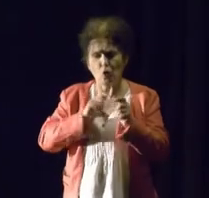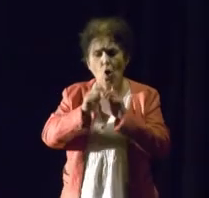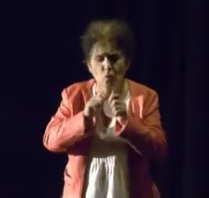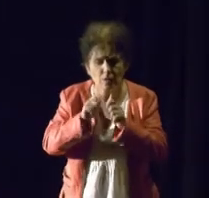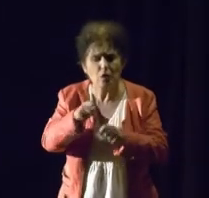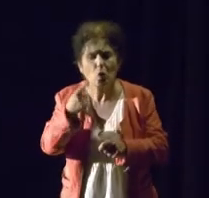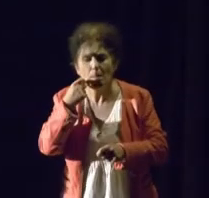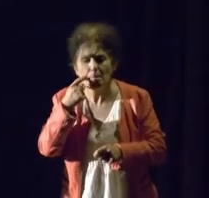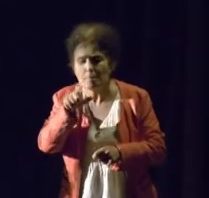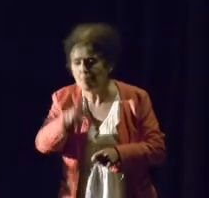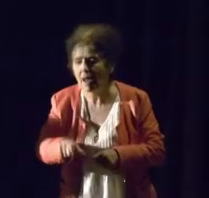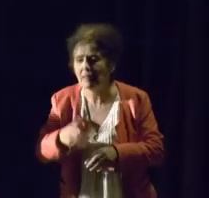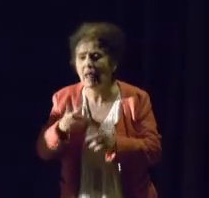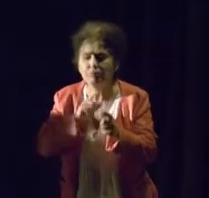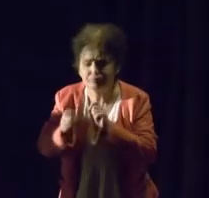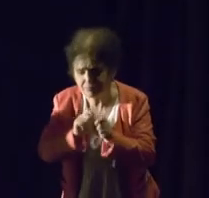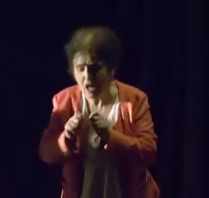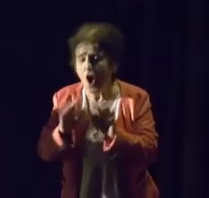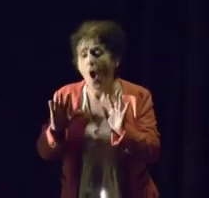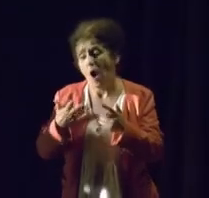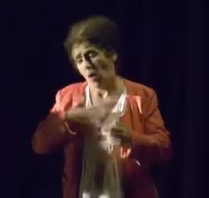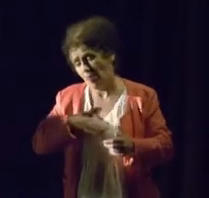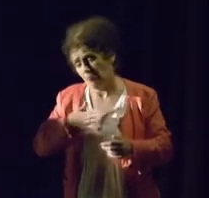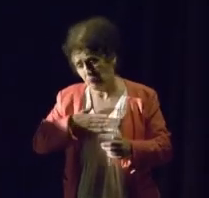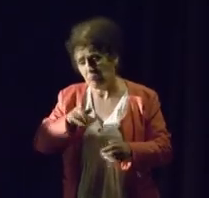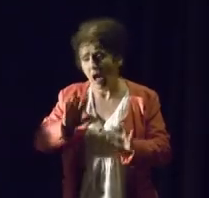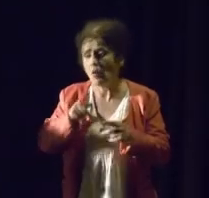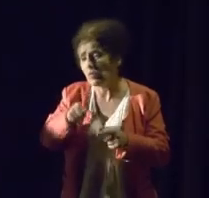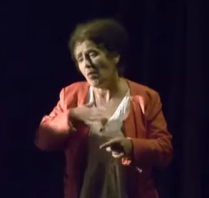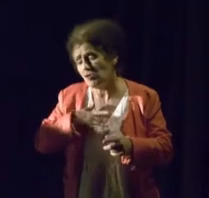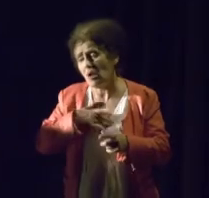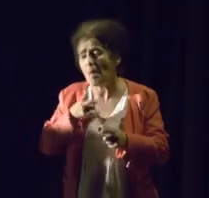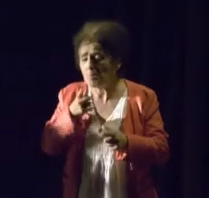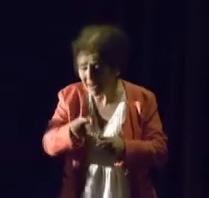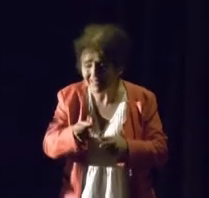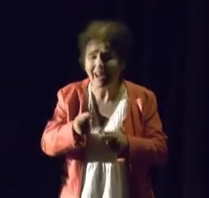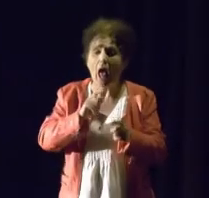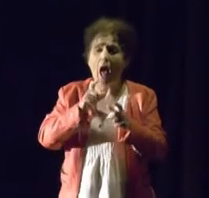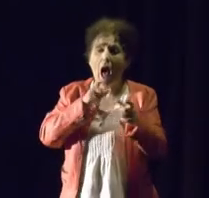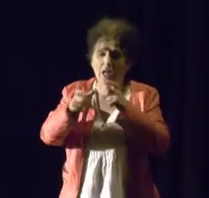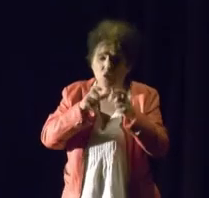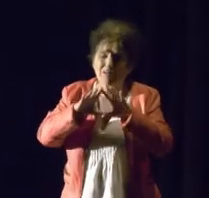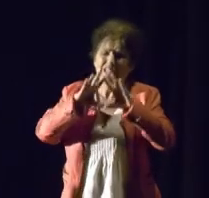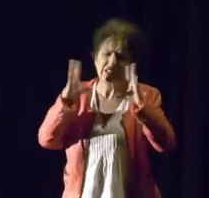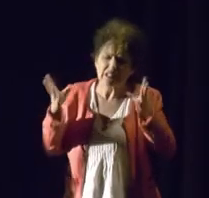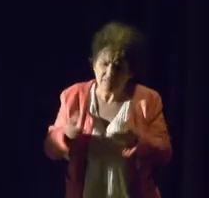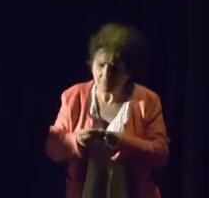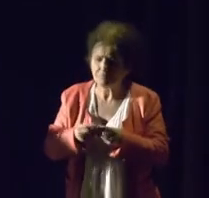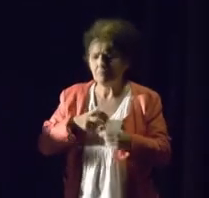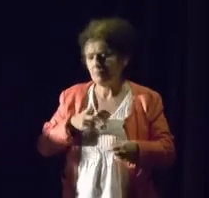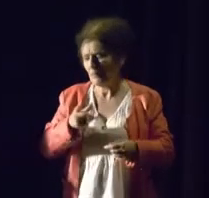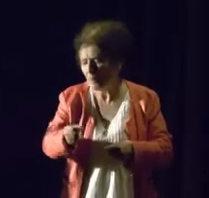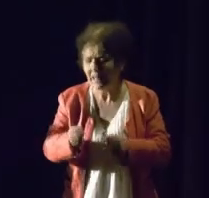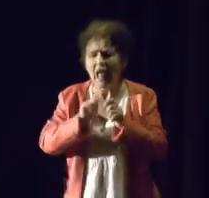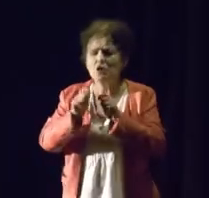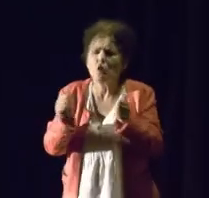со партнерот се прават тогаш кога имаш партнер со кој што разговараш за се, кога имаш партнер со кој што заедно